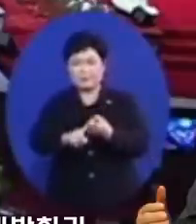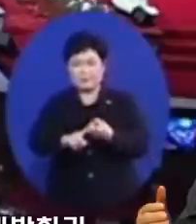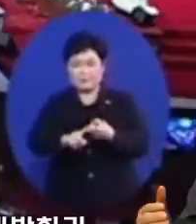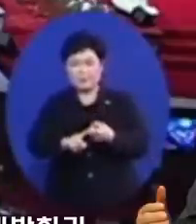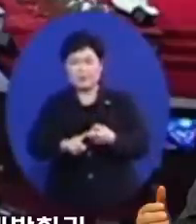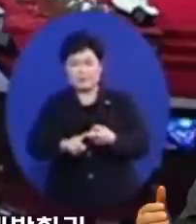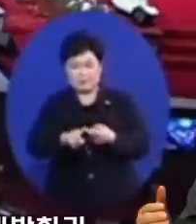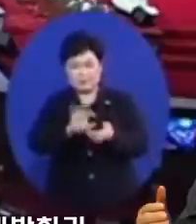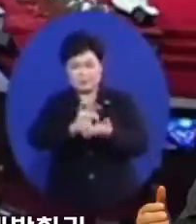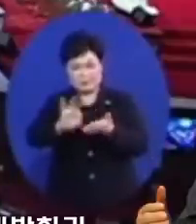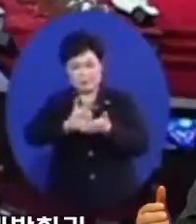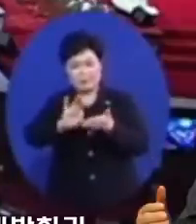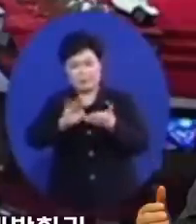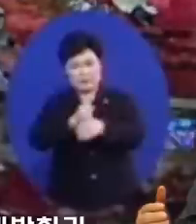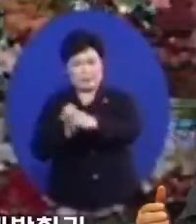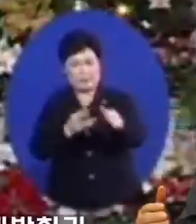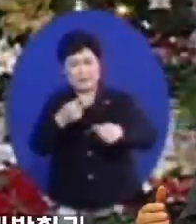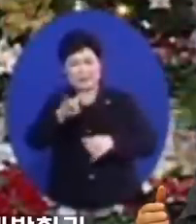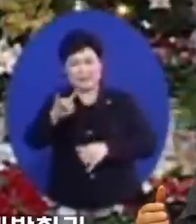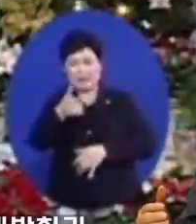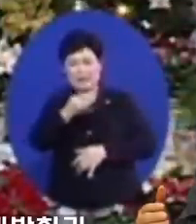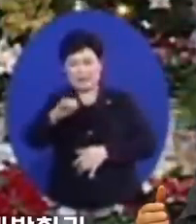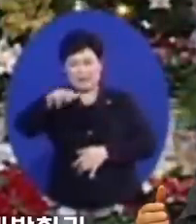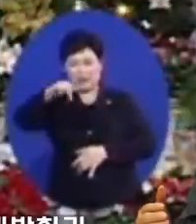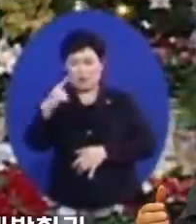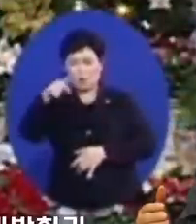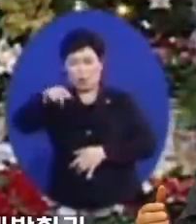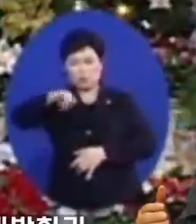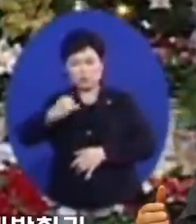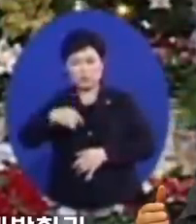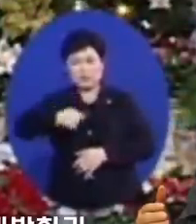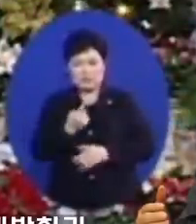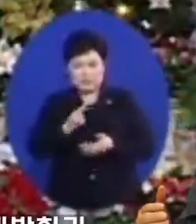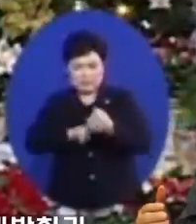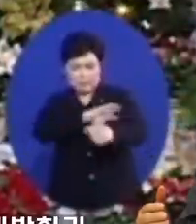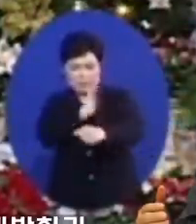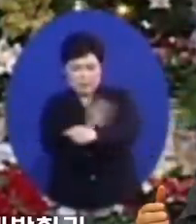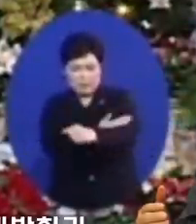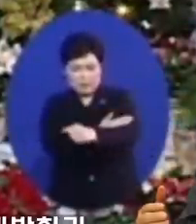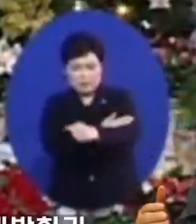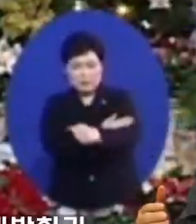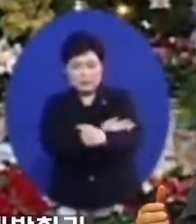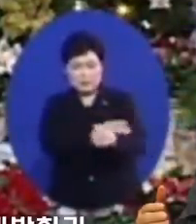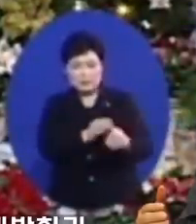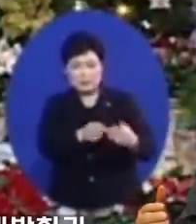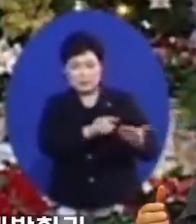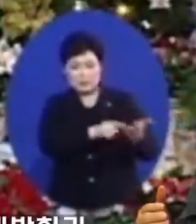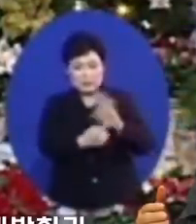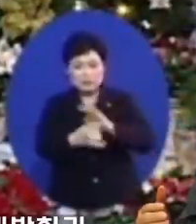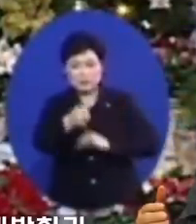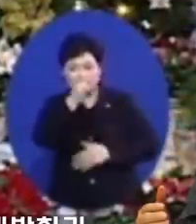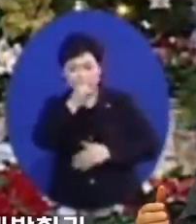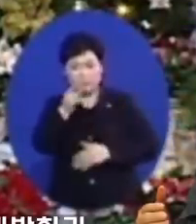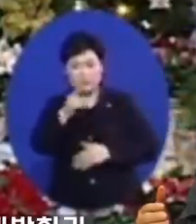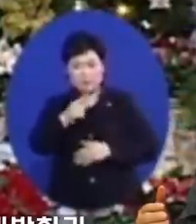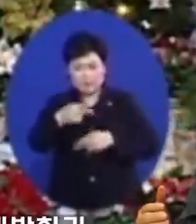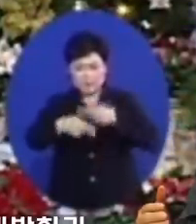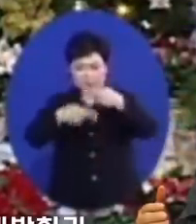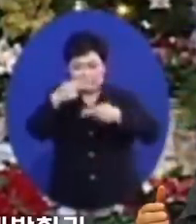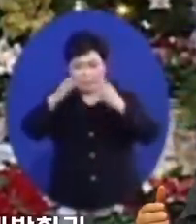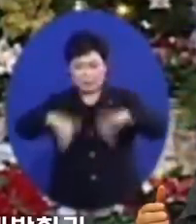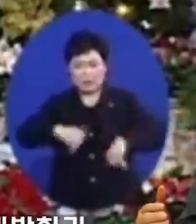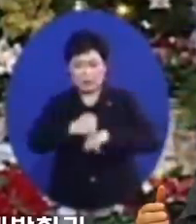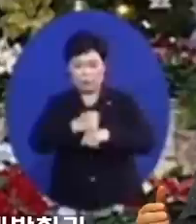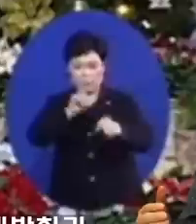나가야 되는 것입니다. 데니 콕스는 당신의 잠재 능력을 이끌어내는 세 가지 힘이란 책에서 장벽을 깨고 목표 성취를